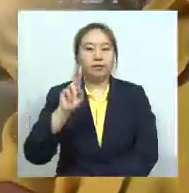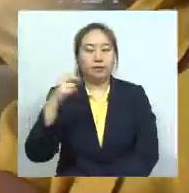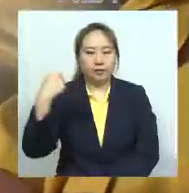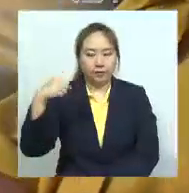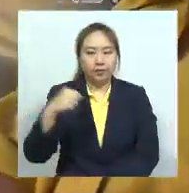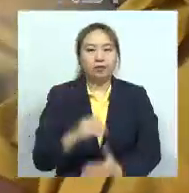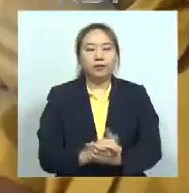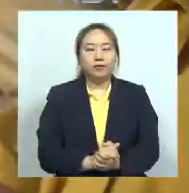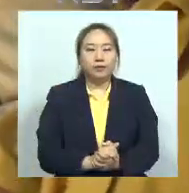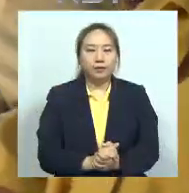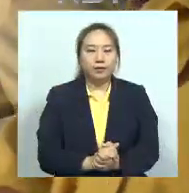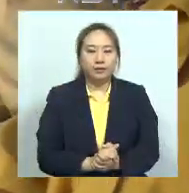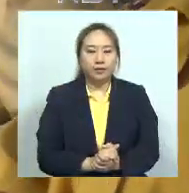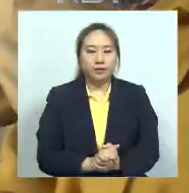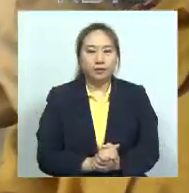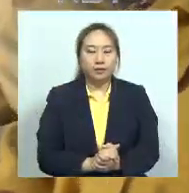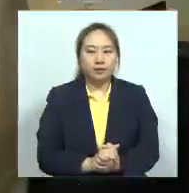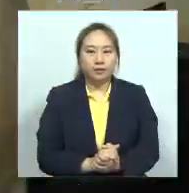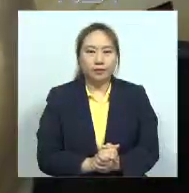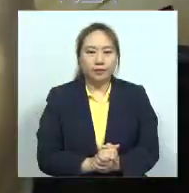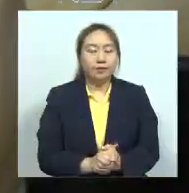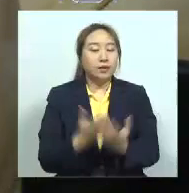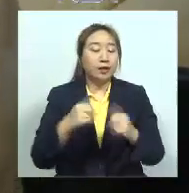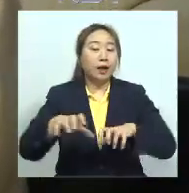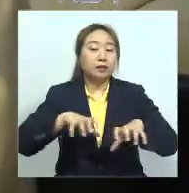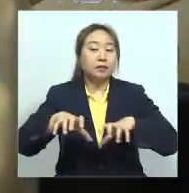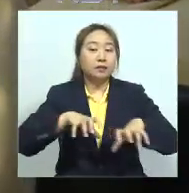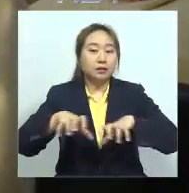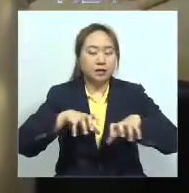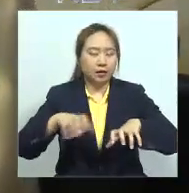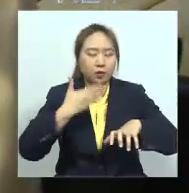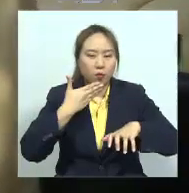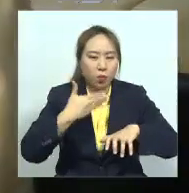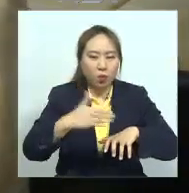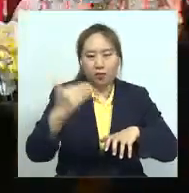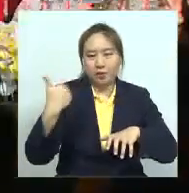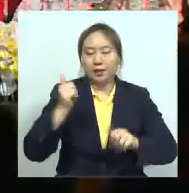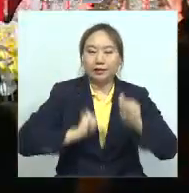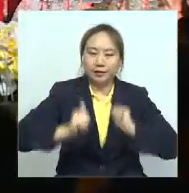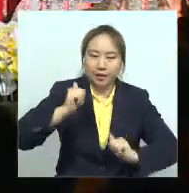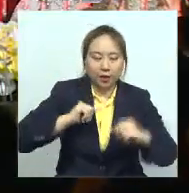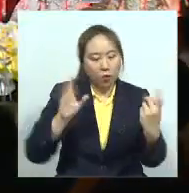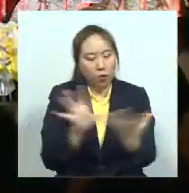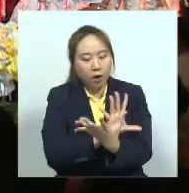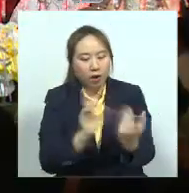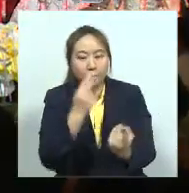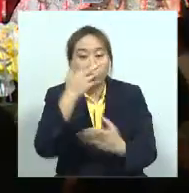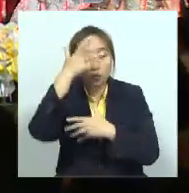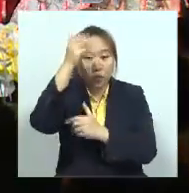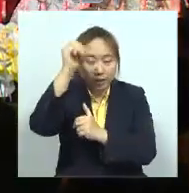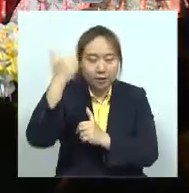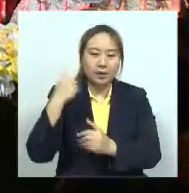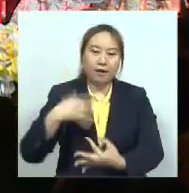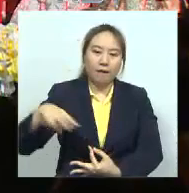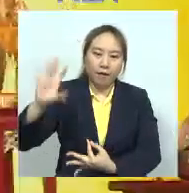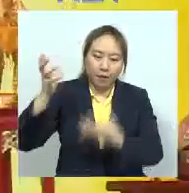มเด็จพระวชิรเกล้าเจ้าอยู่หัวนะครับตลอดการจัดงานนะครับมีการแสดงศิลปะวัฒนธรรมที่น่าสนใจนะครับไม่ว่าจะเป็นโข